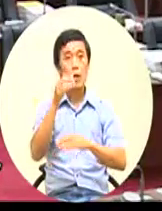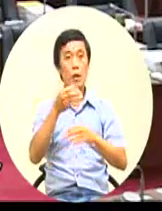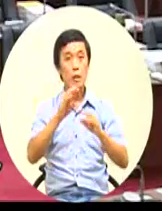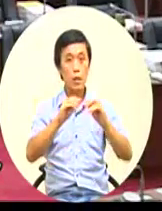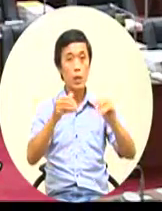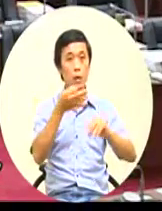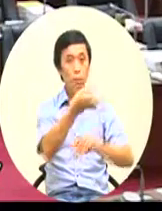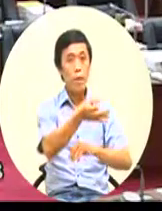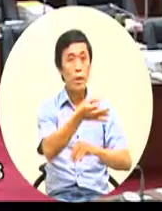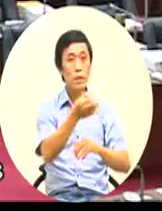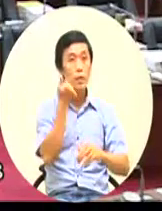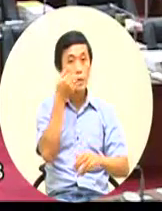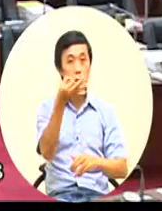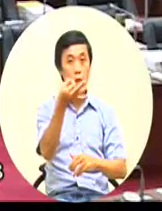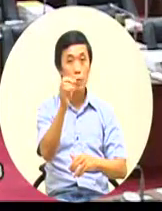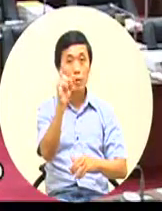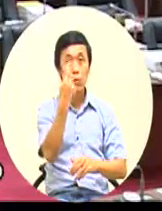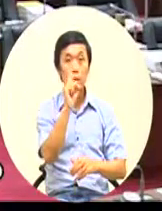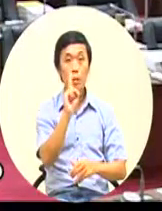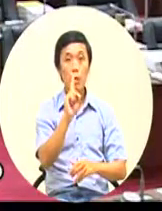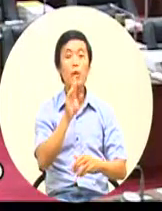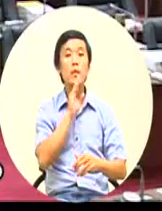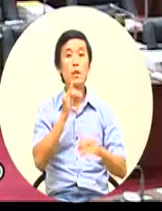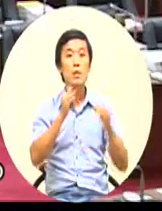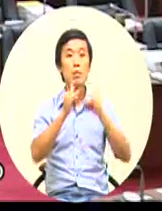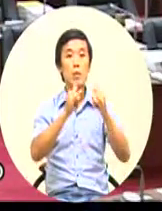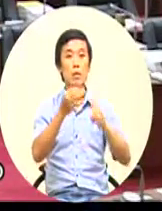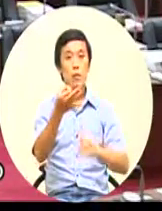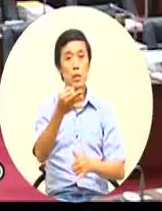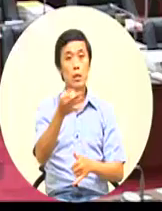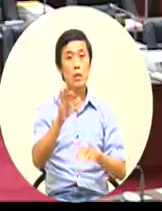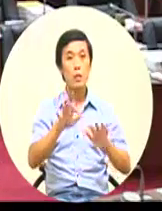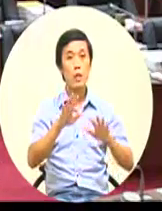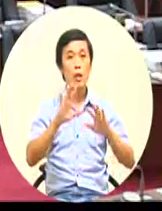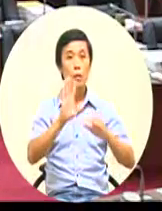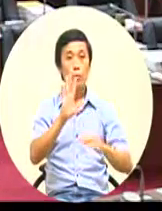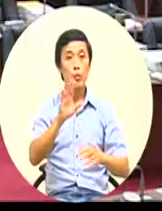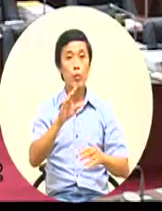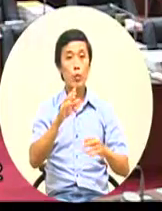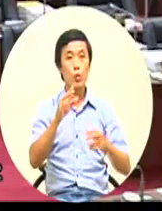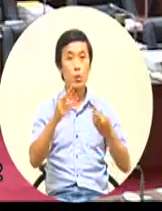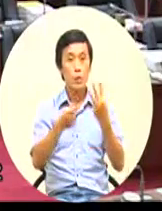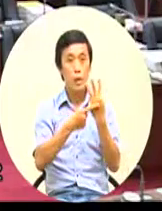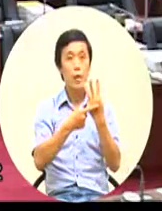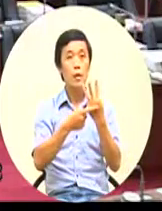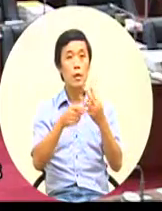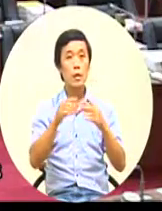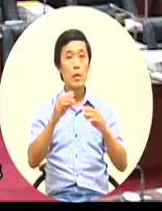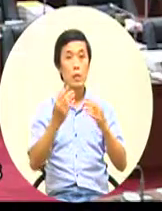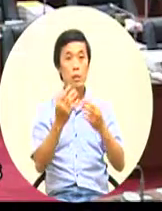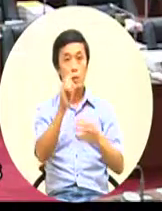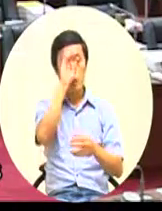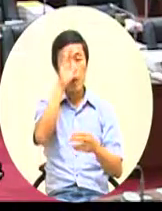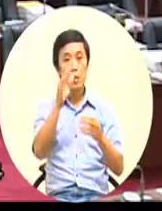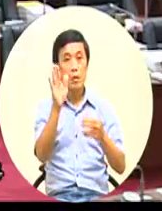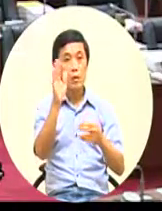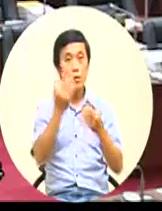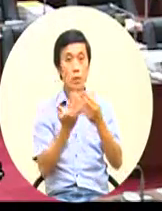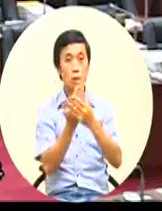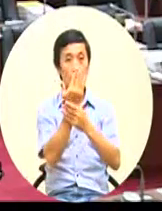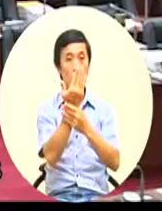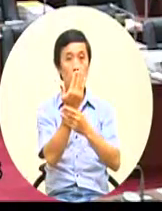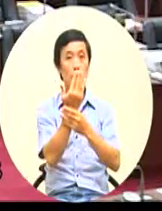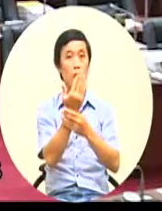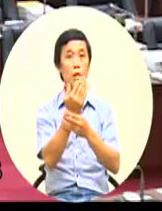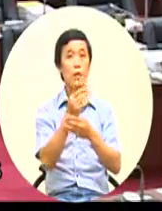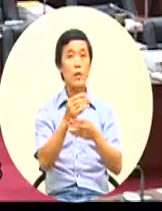算。现在不当当成处置条例通过了，就是在处理什么转型正义的问题。转型